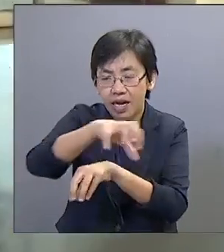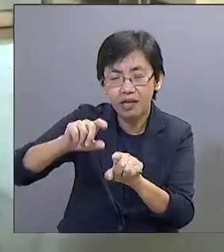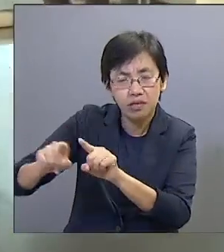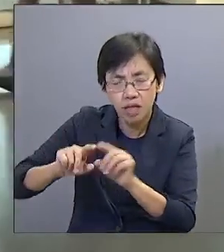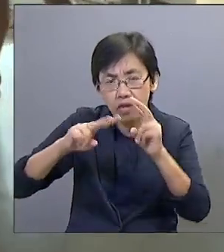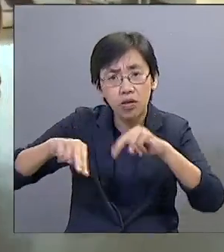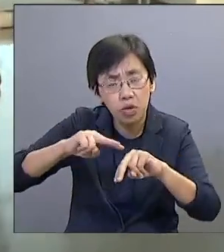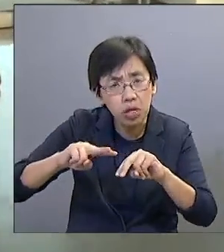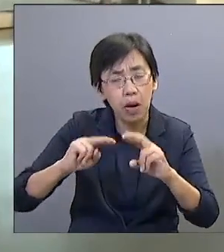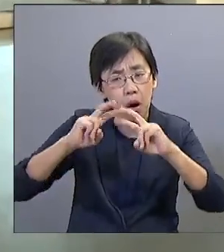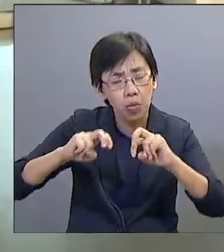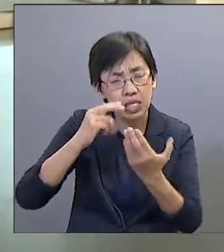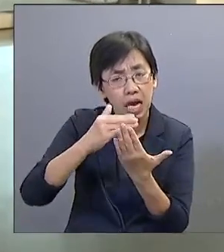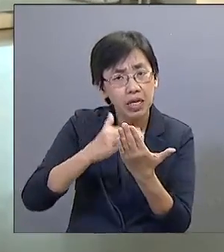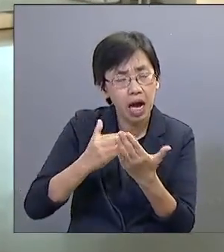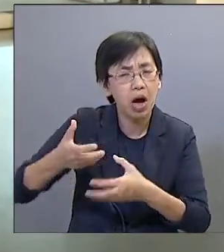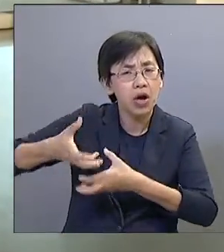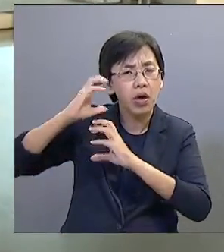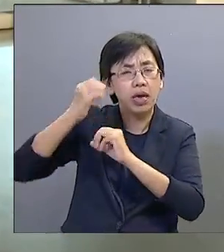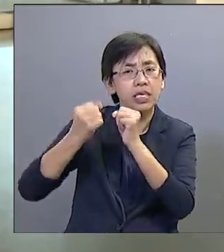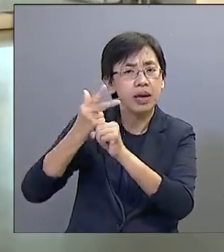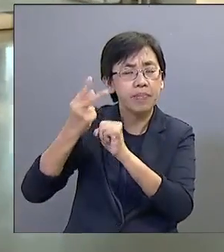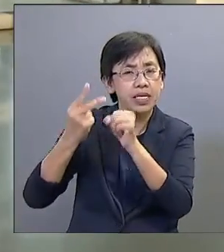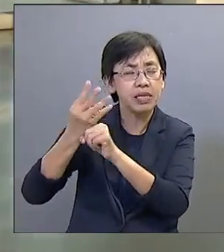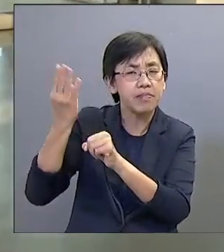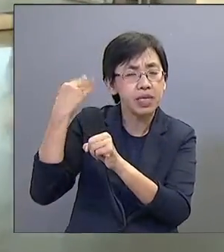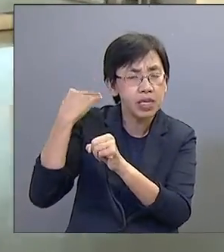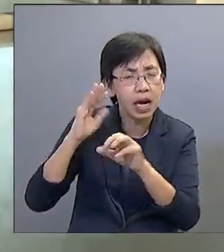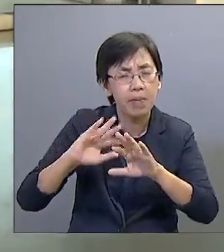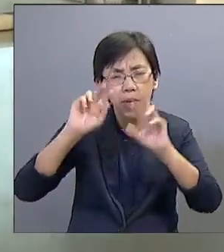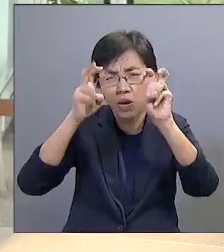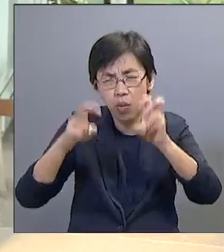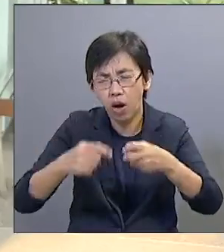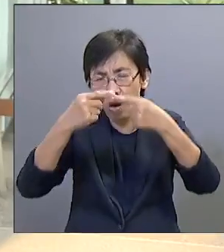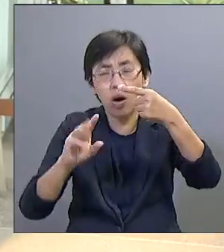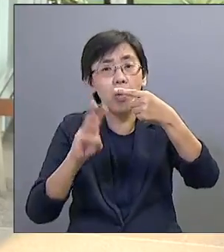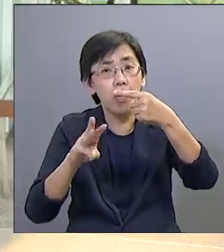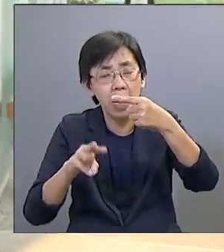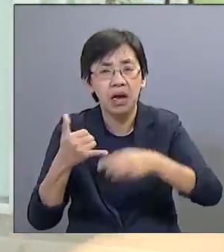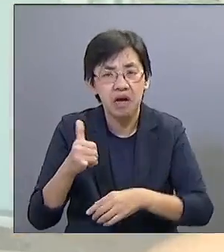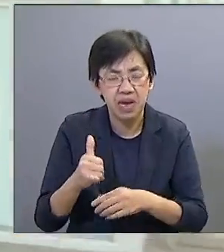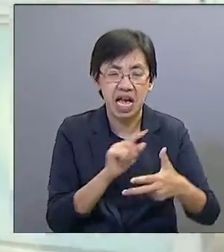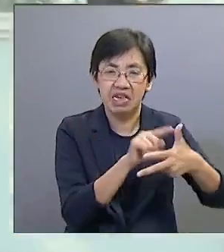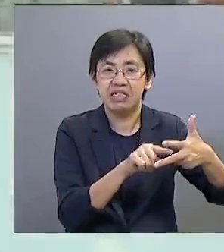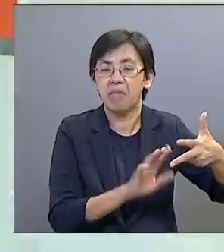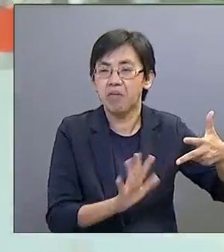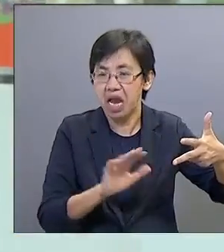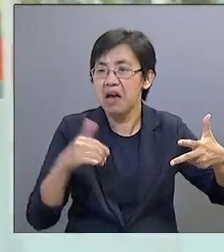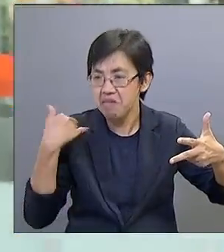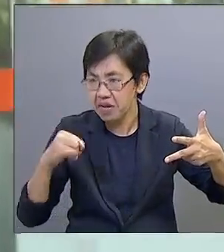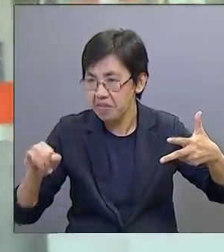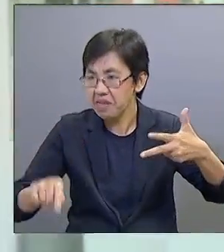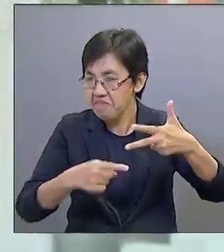ารของมหาวิทยาลยย้อนหลัง 3-4ีที่มีอยู่มากกา 6,000 เรื่อง ซึ่อาจจะพบมากกา 3 รายชอที่เข้าไข่กระทำความผิดค่